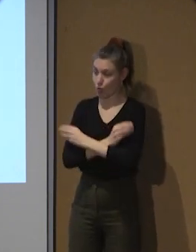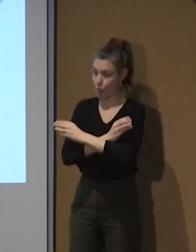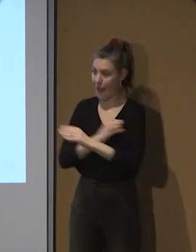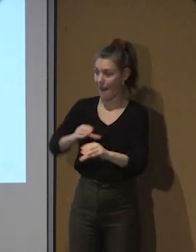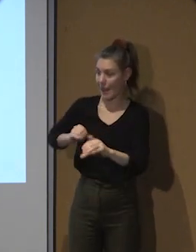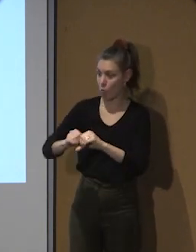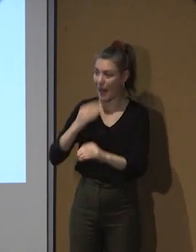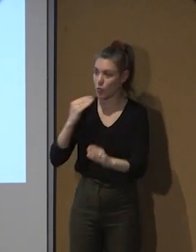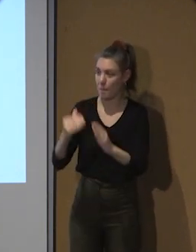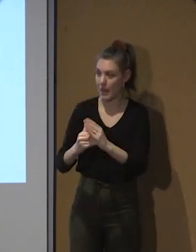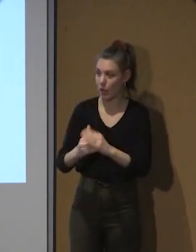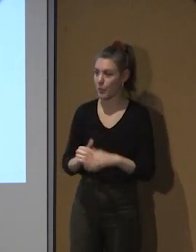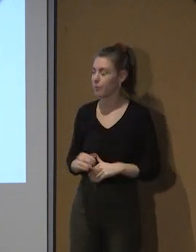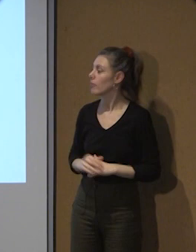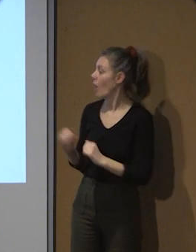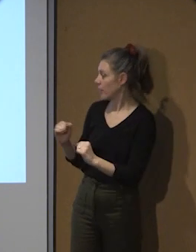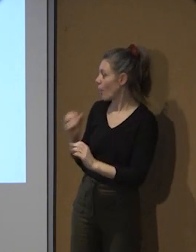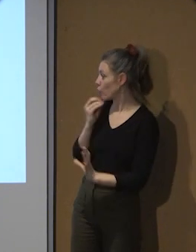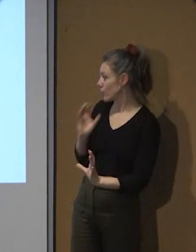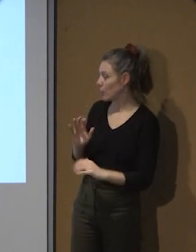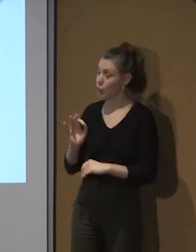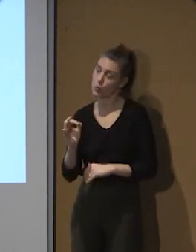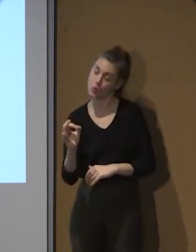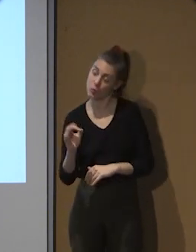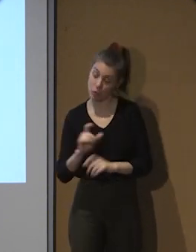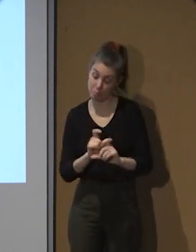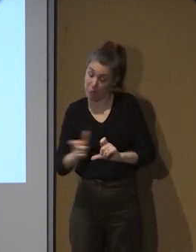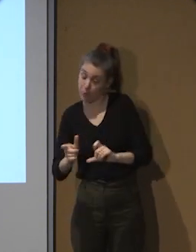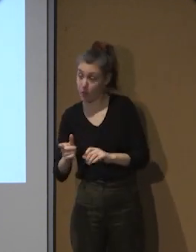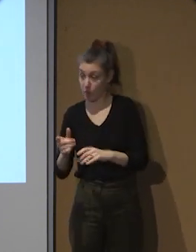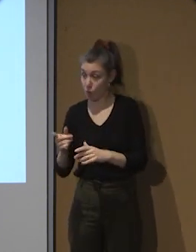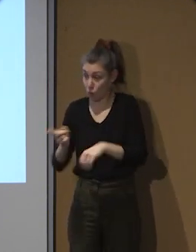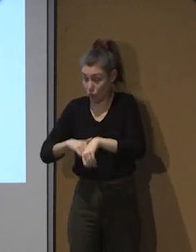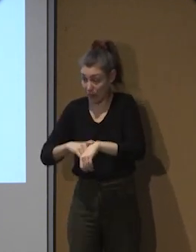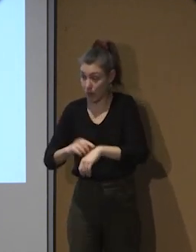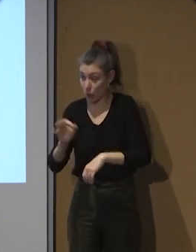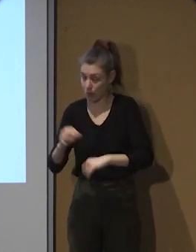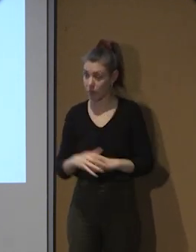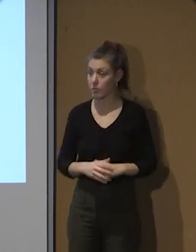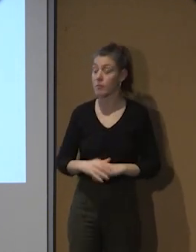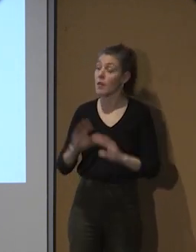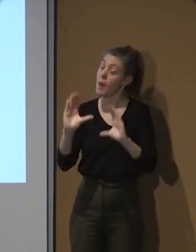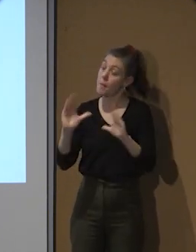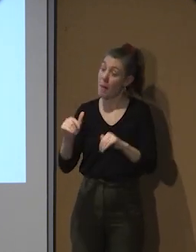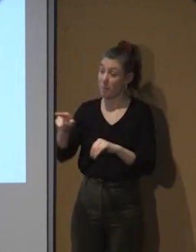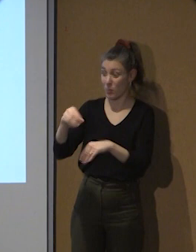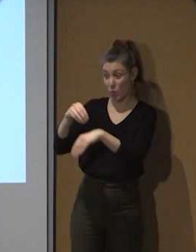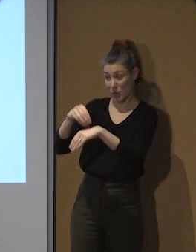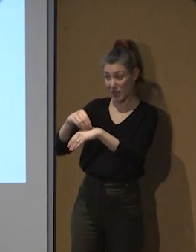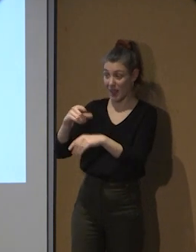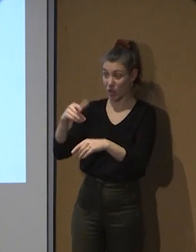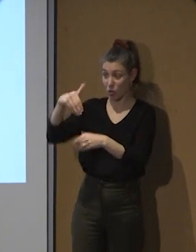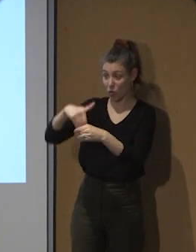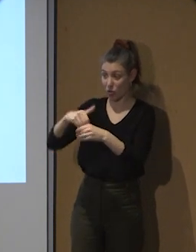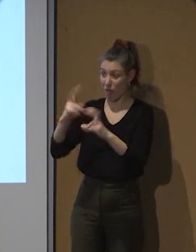dit. Ouais. Voilà. Donc juste après, faut prendre tout de suite après. Oui. Vous avez dedans de la protéine et du sucre. C'est même mieux l'hyperprotéiné en fait.